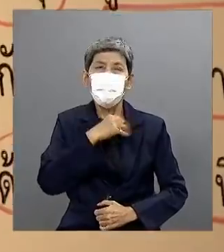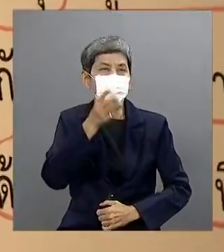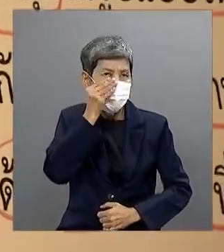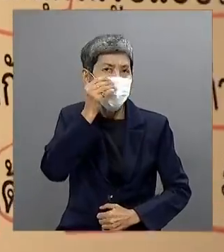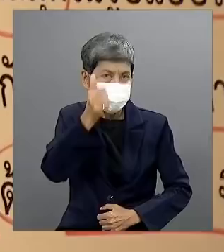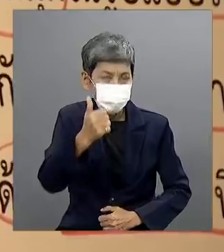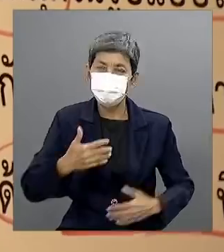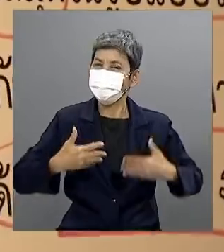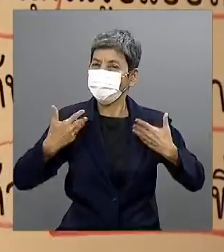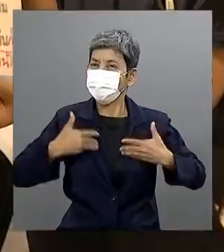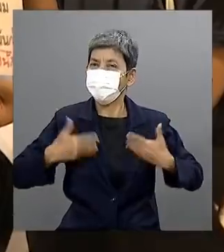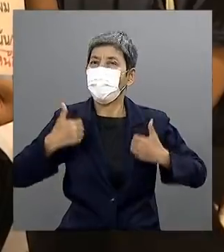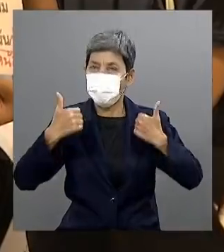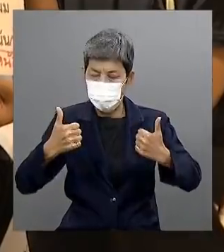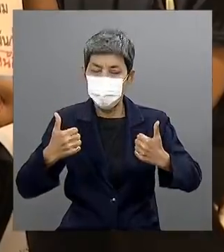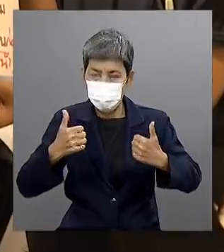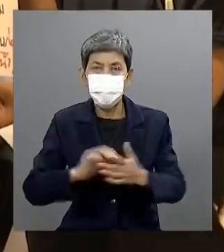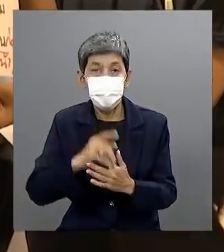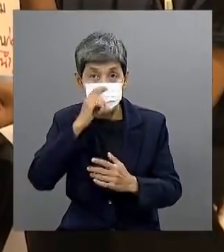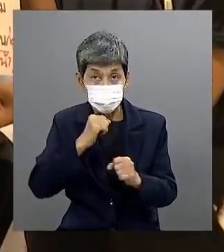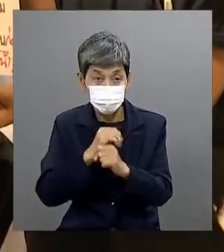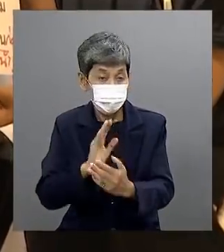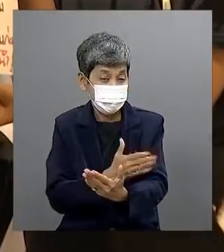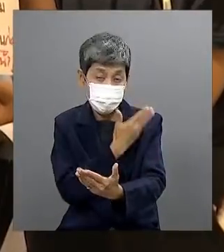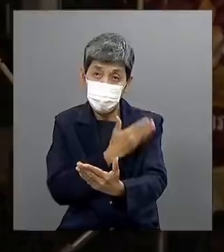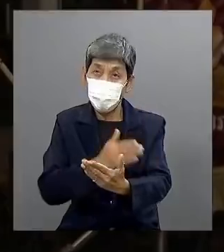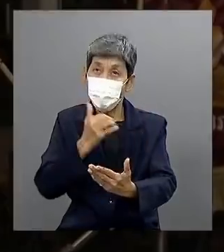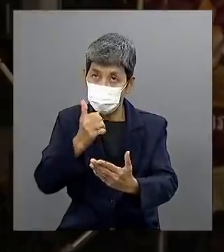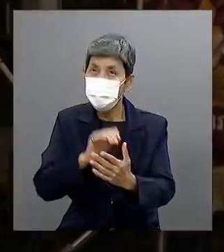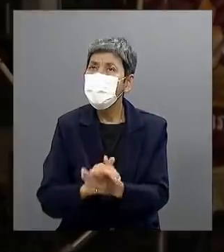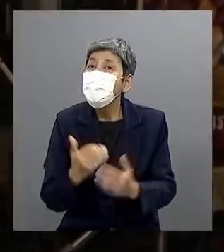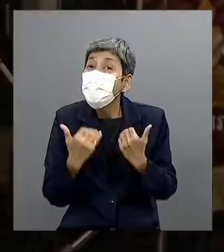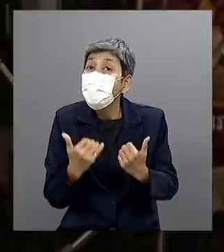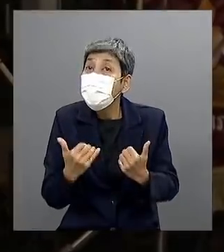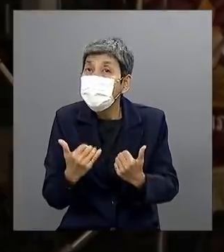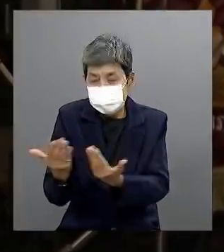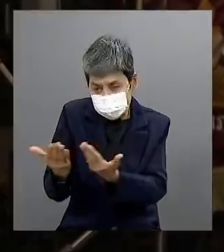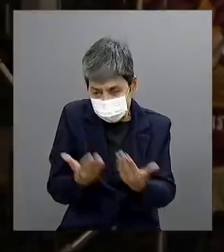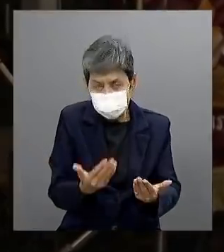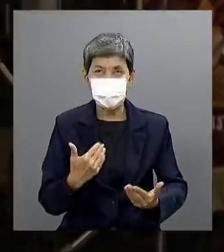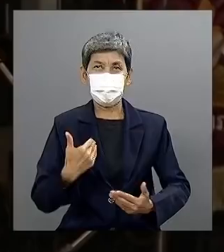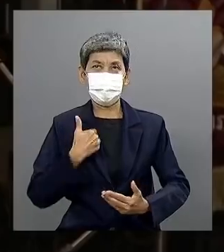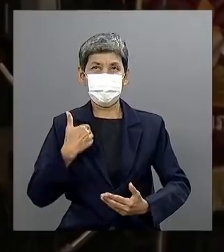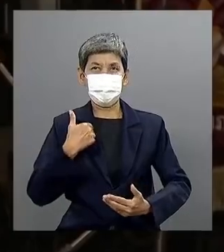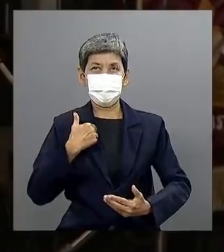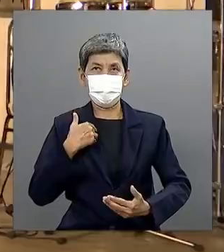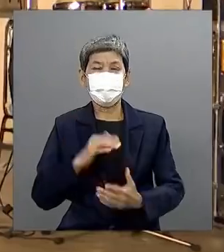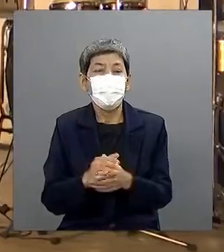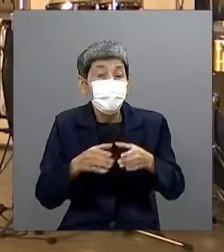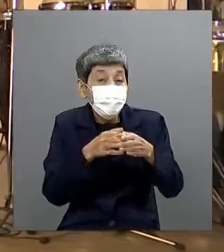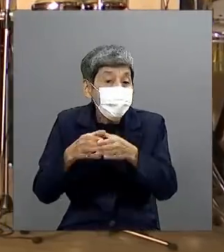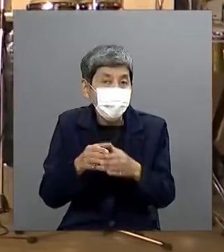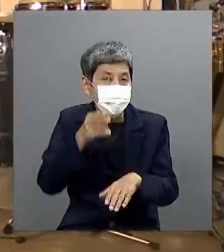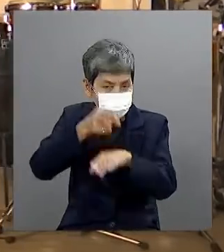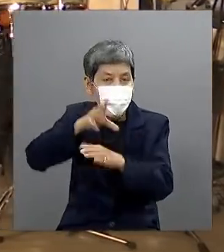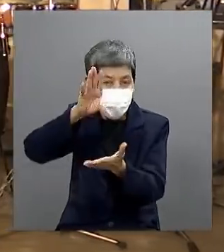านเริงรำชื่นไทยไปกับบทเพลงสุนทราภรณ์ค่ะวันนี้ไม่มีแขกรับเชิญมาเล่นให้ฟังสดๆแต่ทีมงานเราไปเก็บภาพบรรยากาศมา